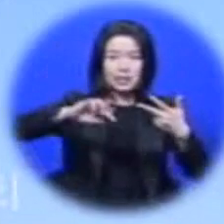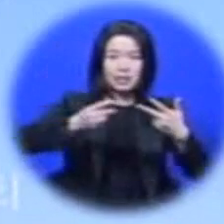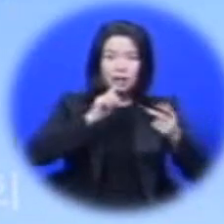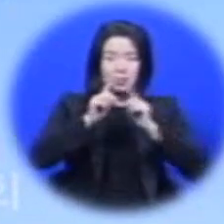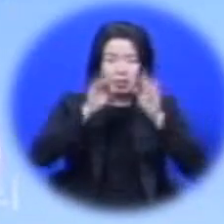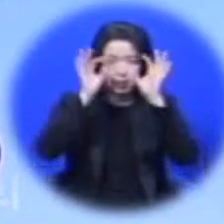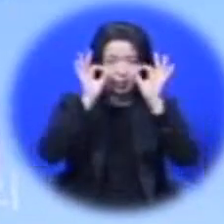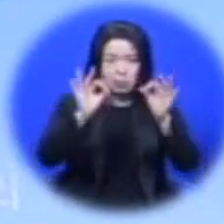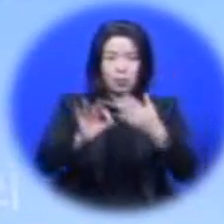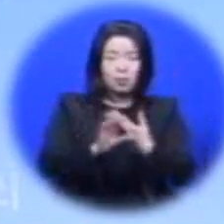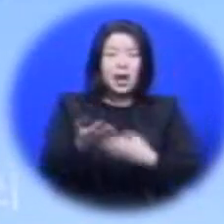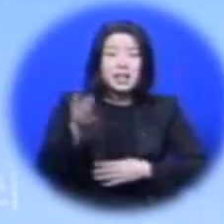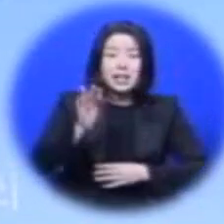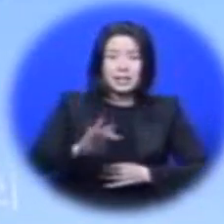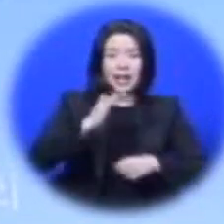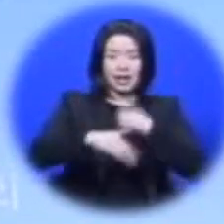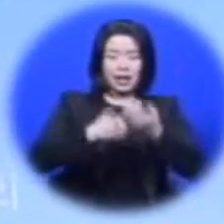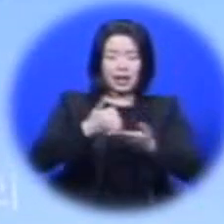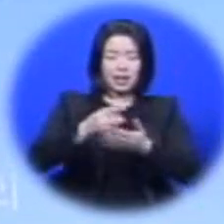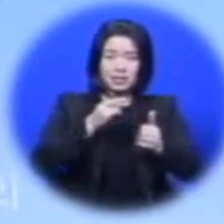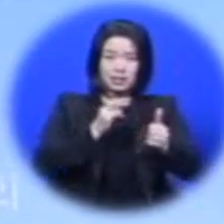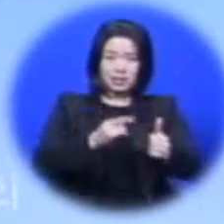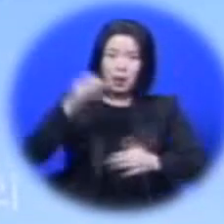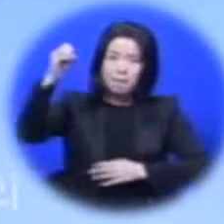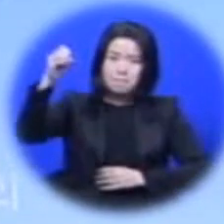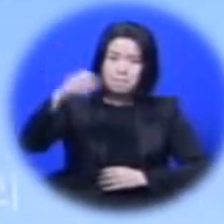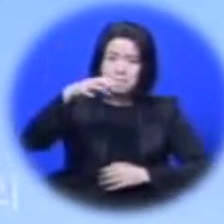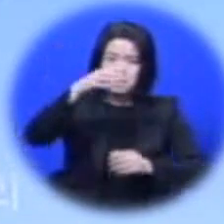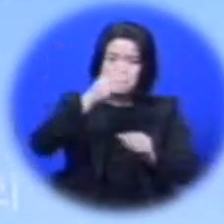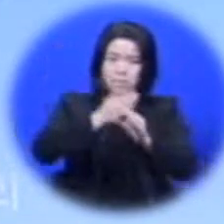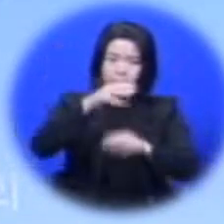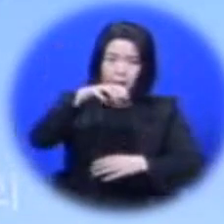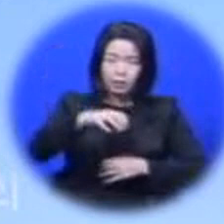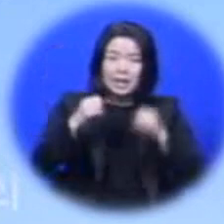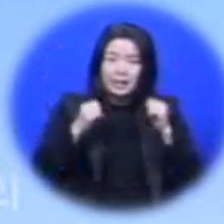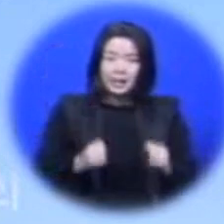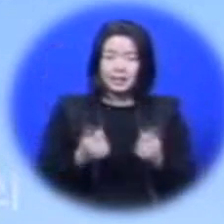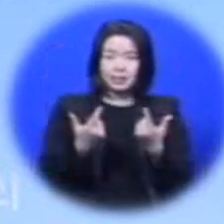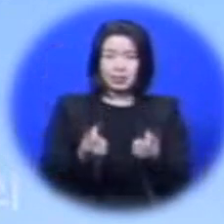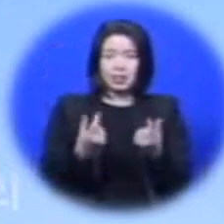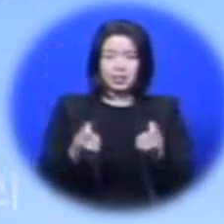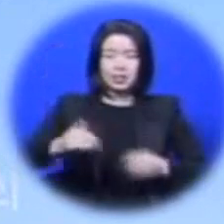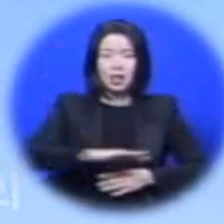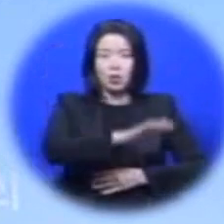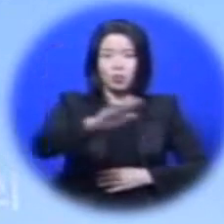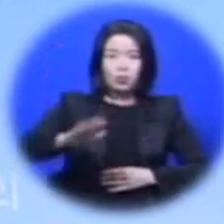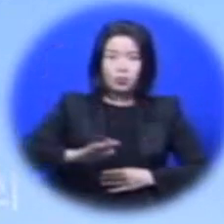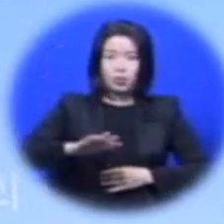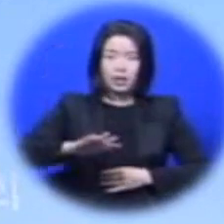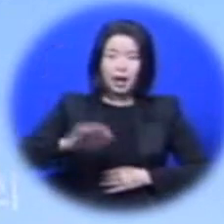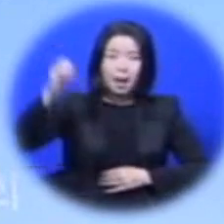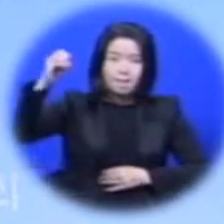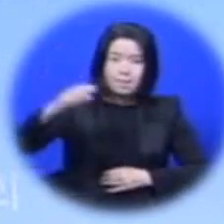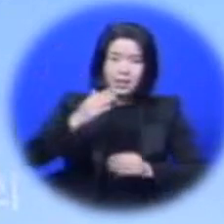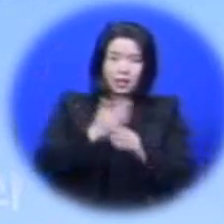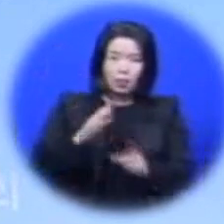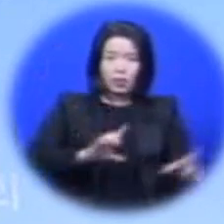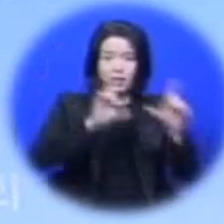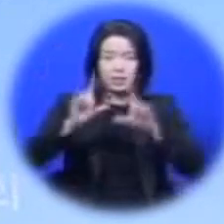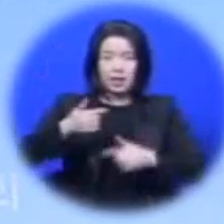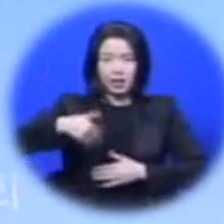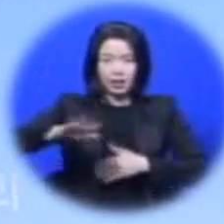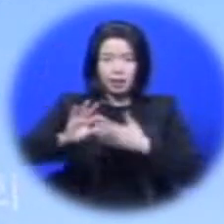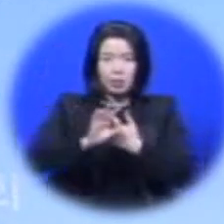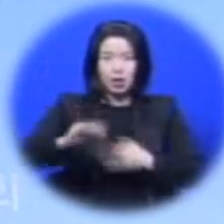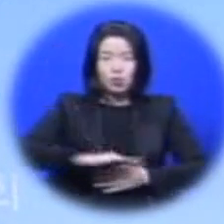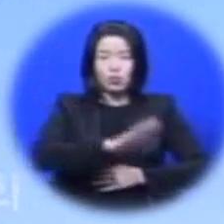보면, 그러나 하나님께서 빛 가운데 계신 것 같이 우리가 빛 가운데 살아가면 우리는